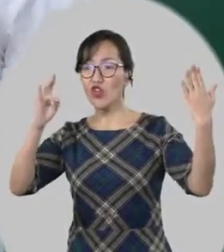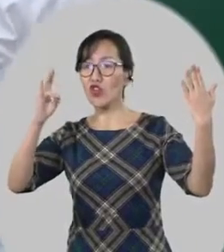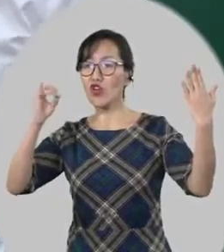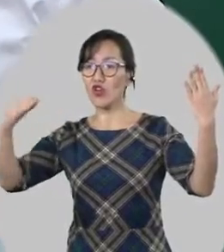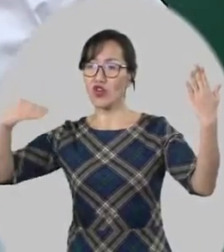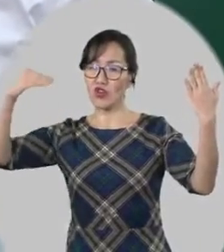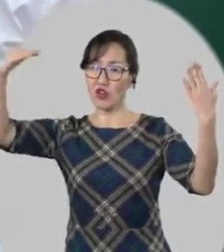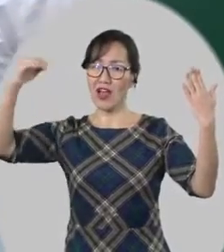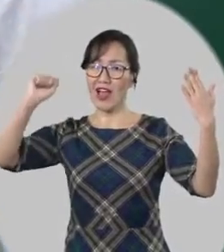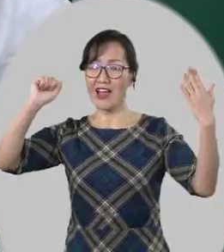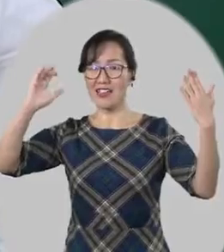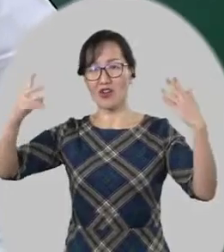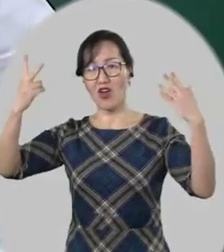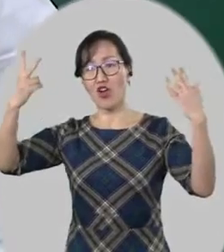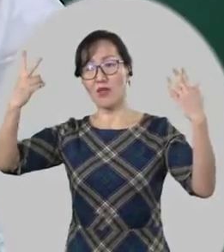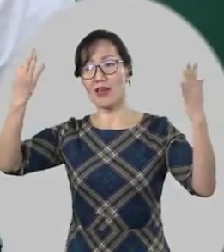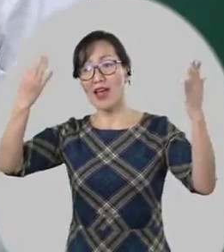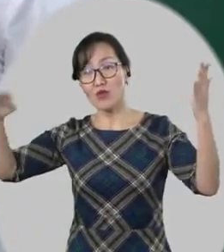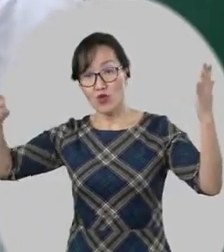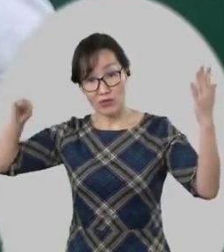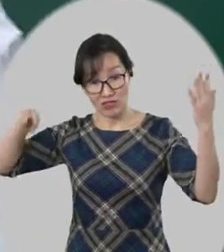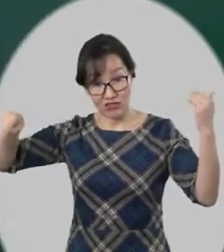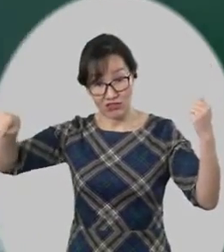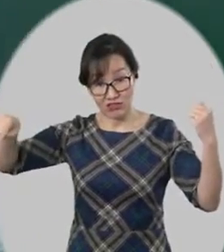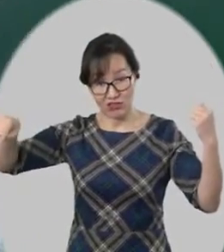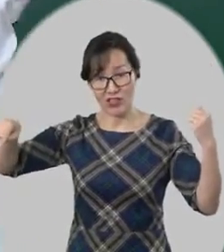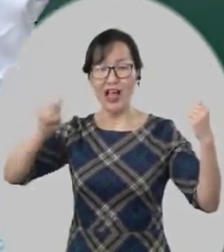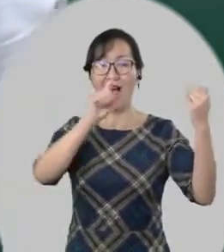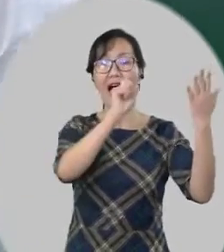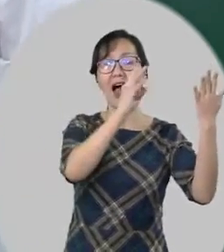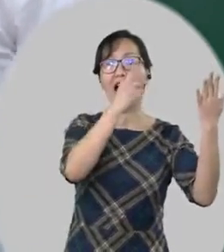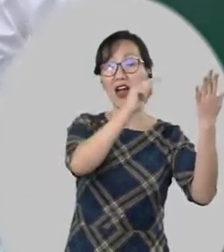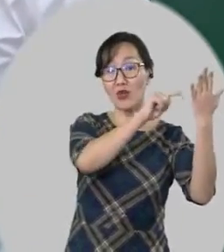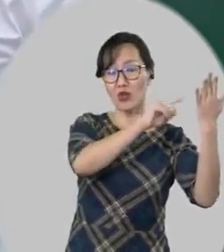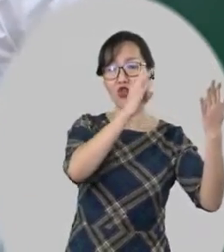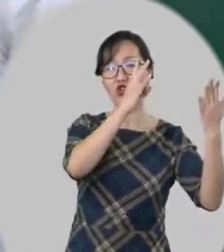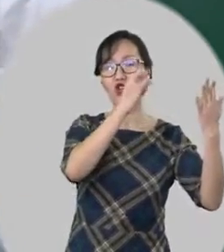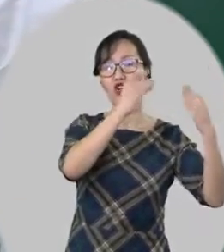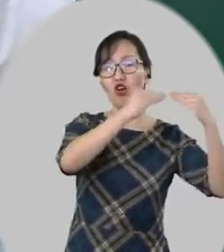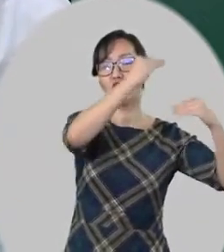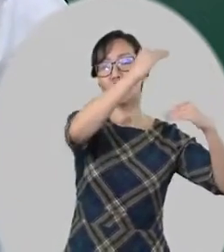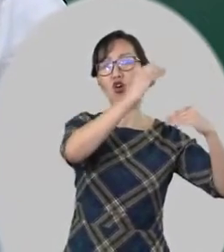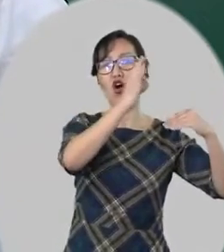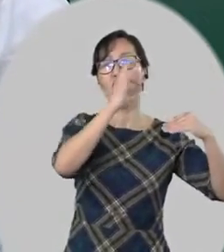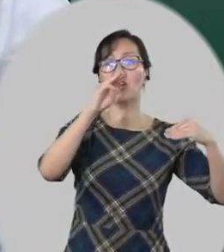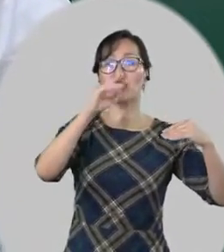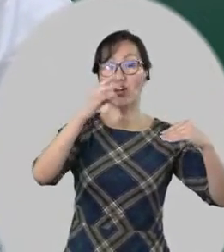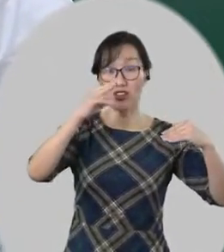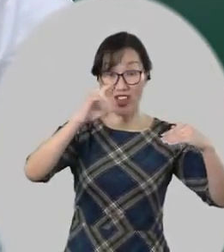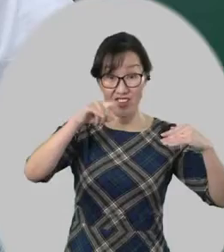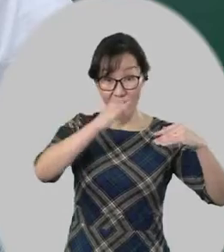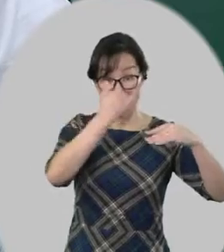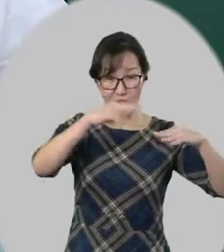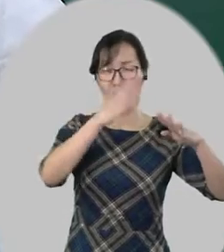бол асрал тайрхан буюу 2800 м. Хангай нуруу маань ноён оргил отхон тэнгэр буюу 4000